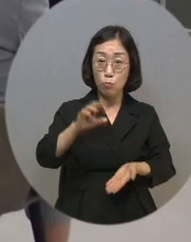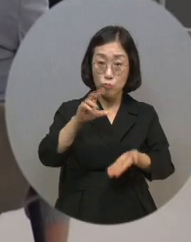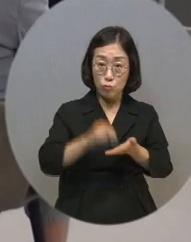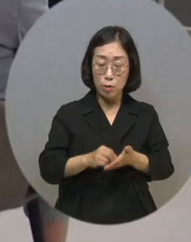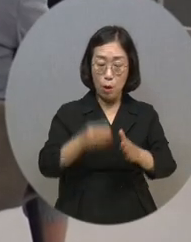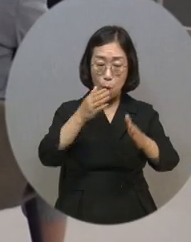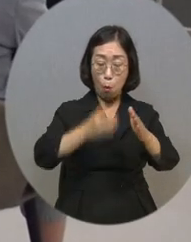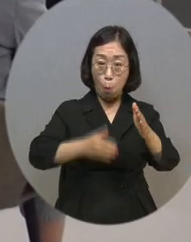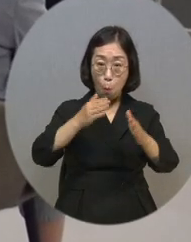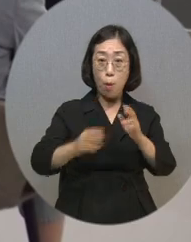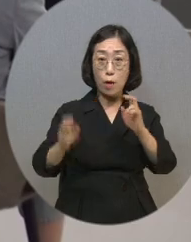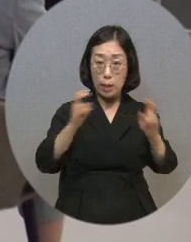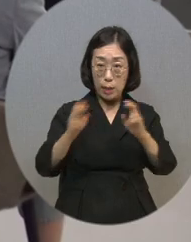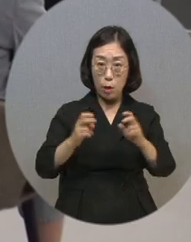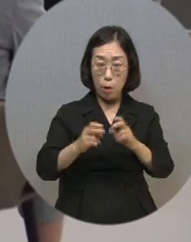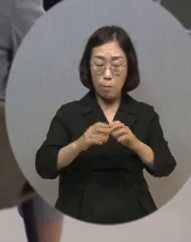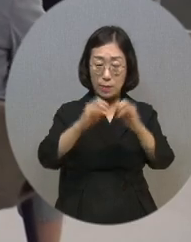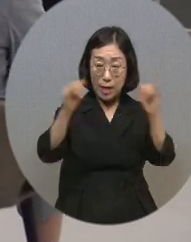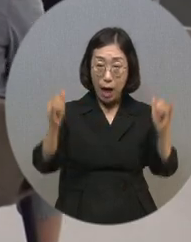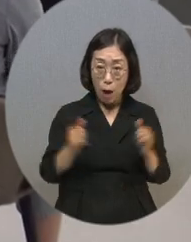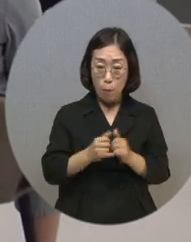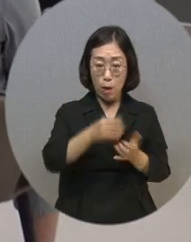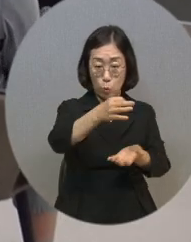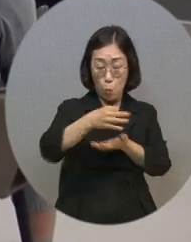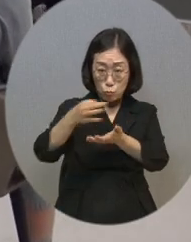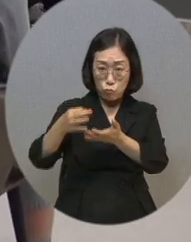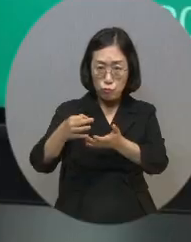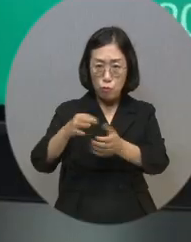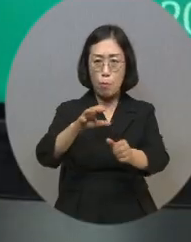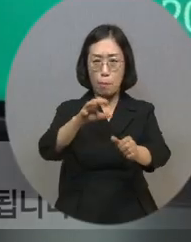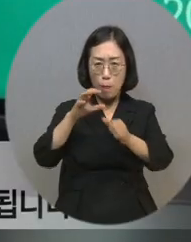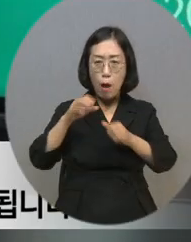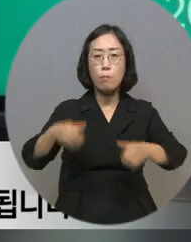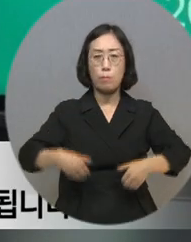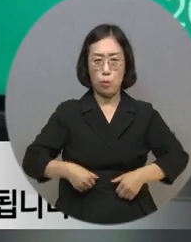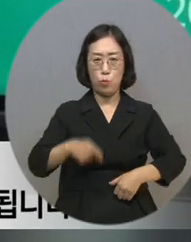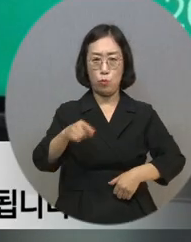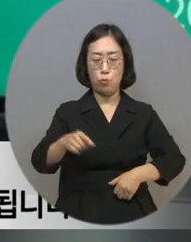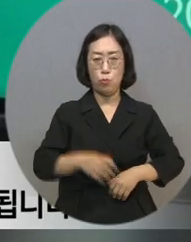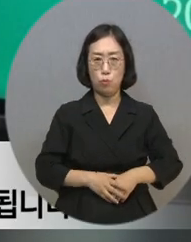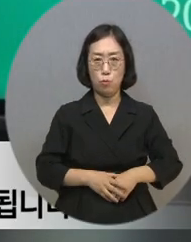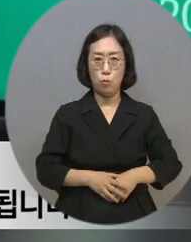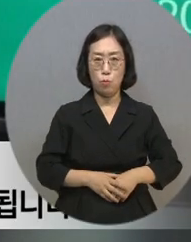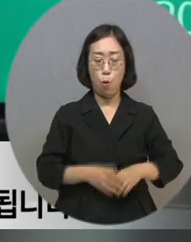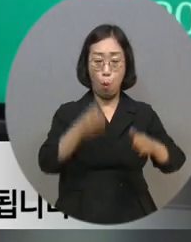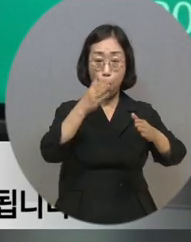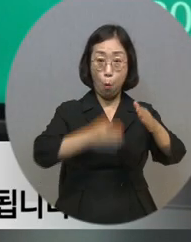공기업의 사회공헌 자금의 적극 활용 방안을 공유했습니다. 대한민국에 330개의